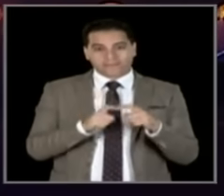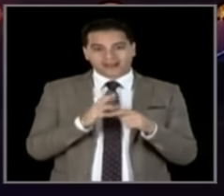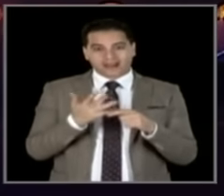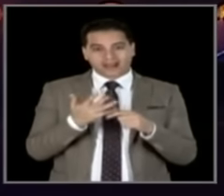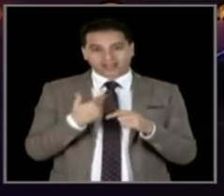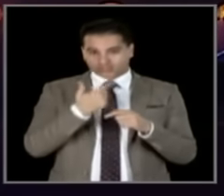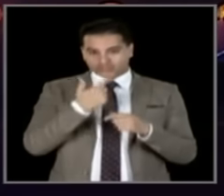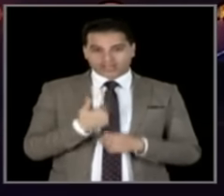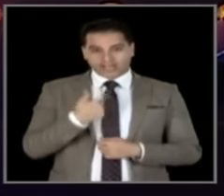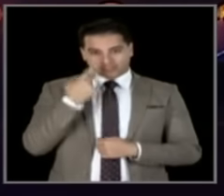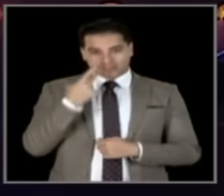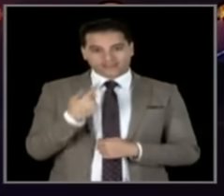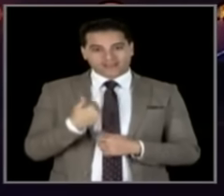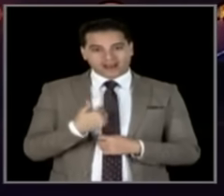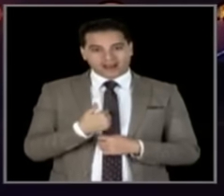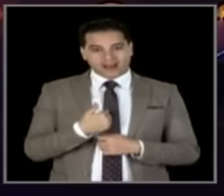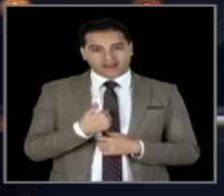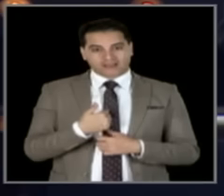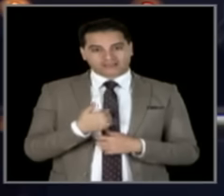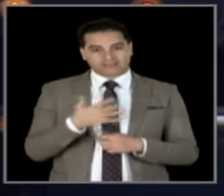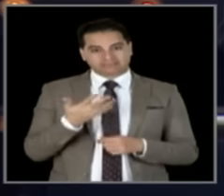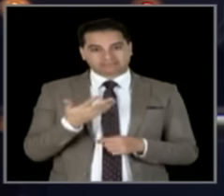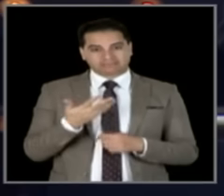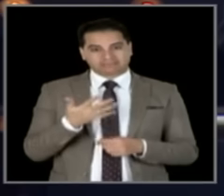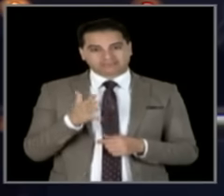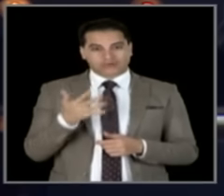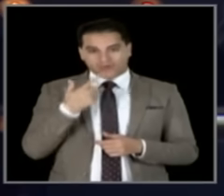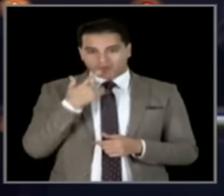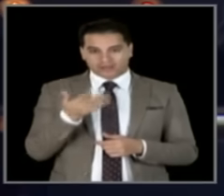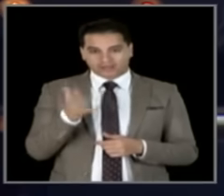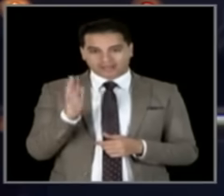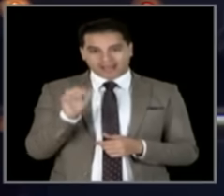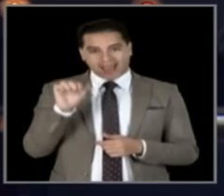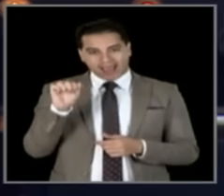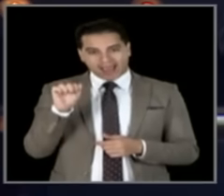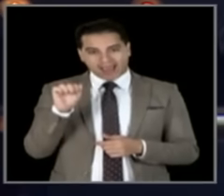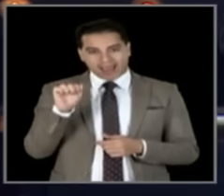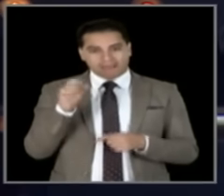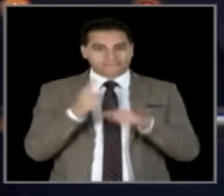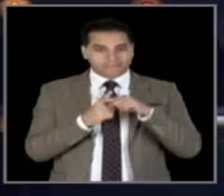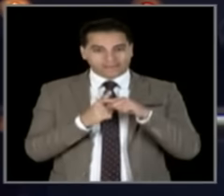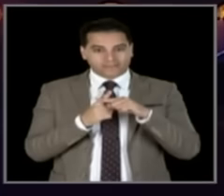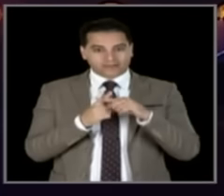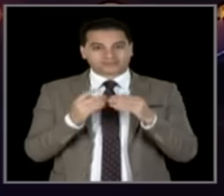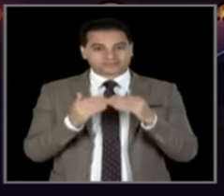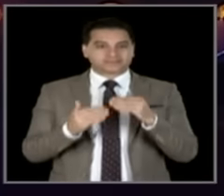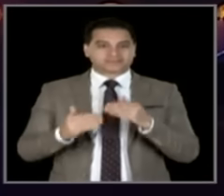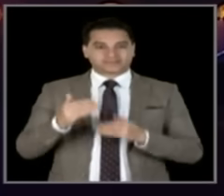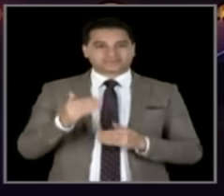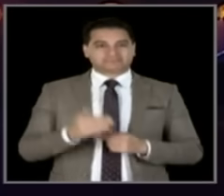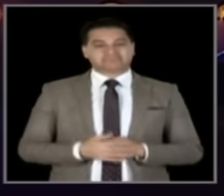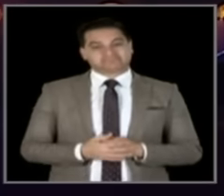تقييمي الشخصي فانا شايفه ان مستواي كويس، يعني نقول A plus. A plus